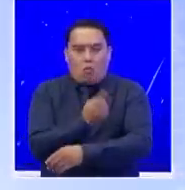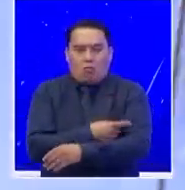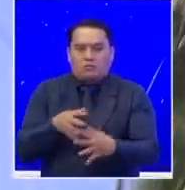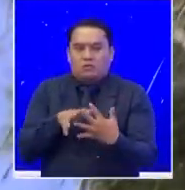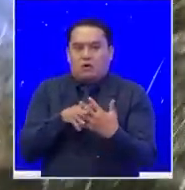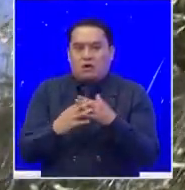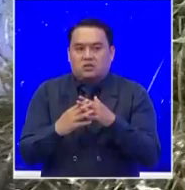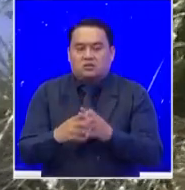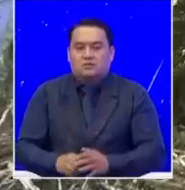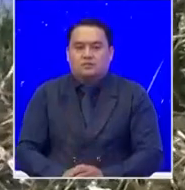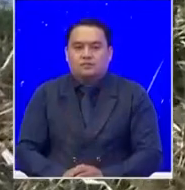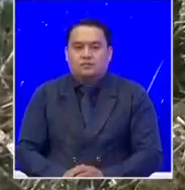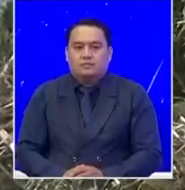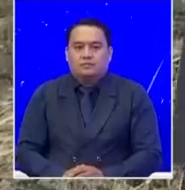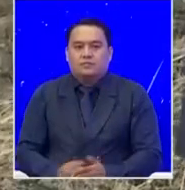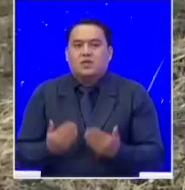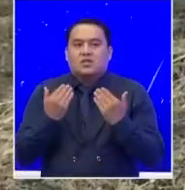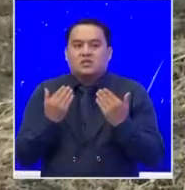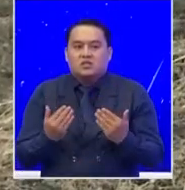сельскохозяйственный тандем.